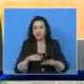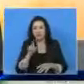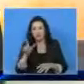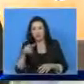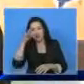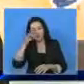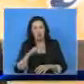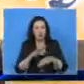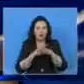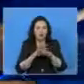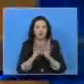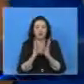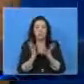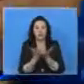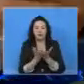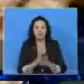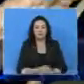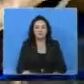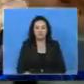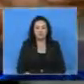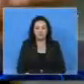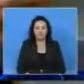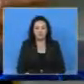была именно кожаная посуда стреляют